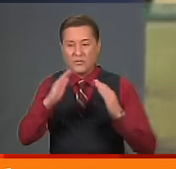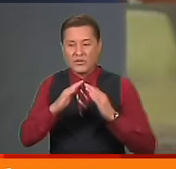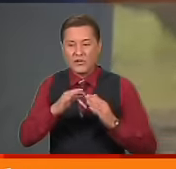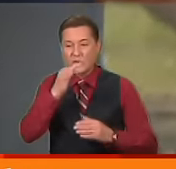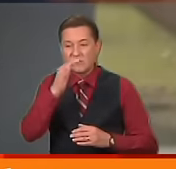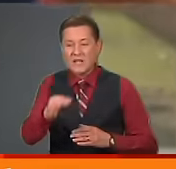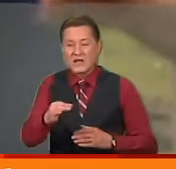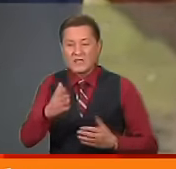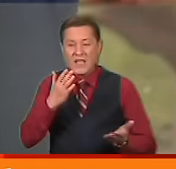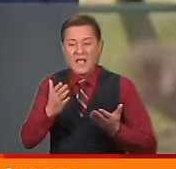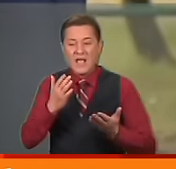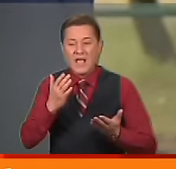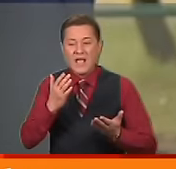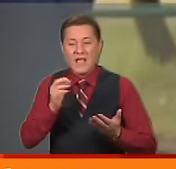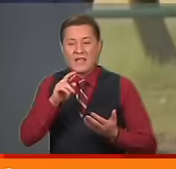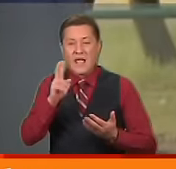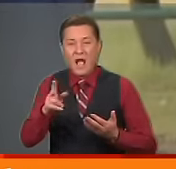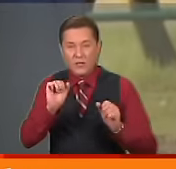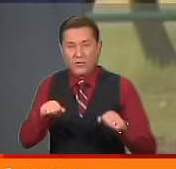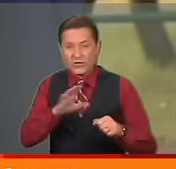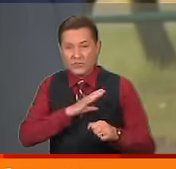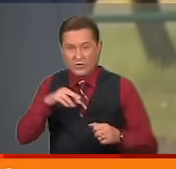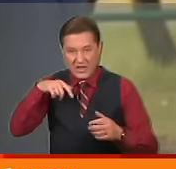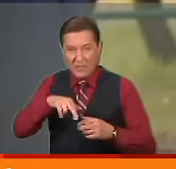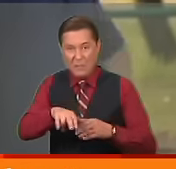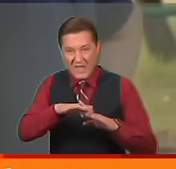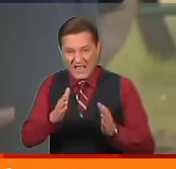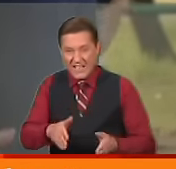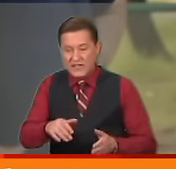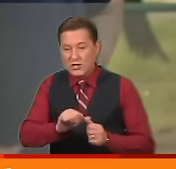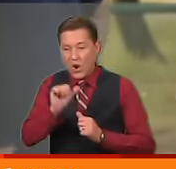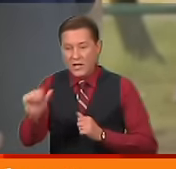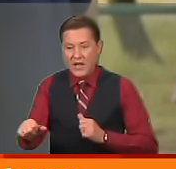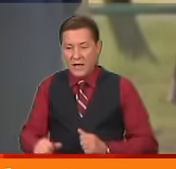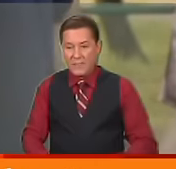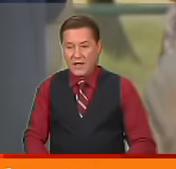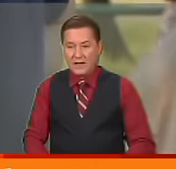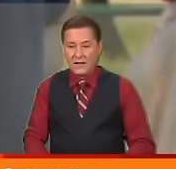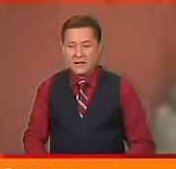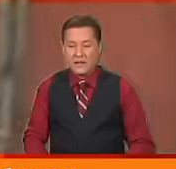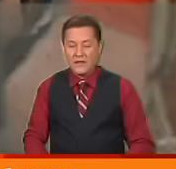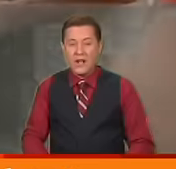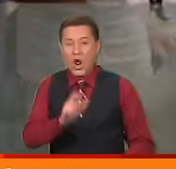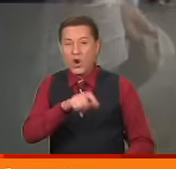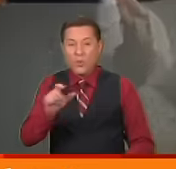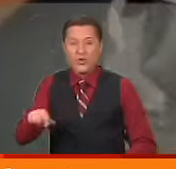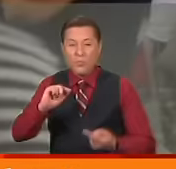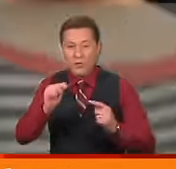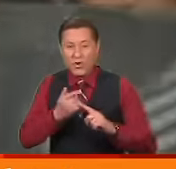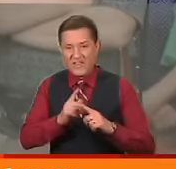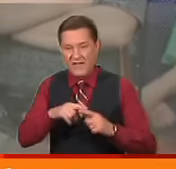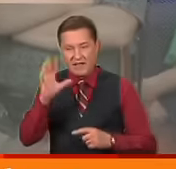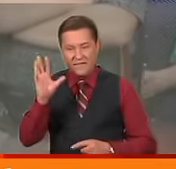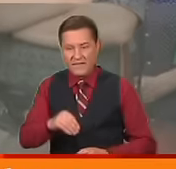може бути під'їзд окремо? Під'їзд може не окремо бути, просто під'їзд проти цього всього. Вони проти і